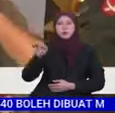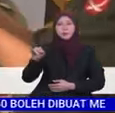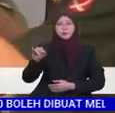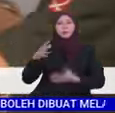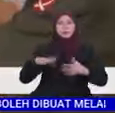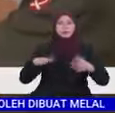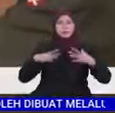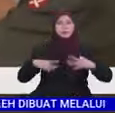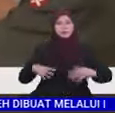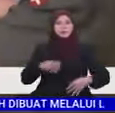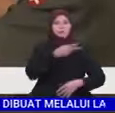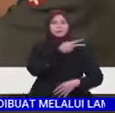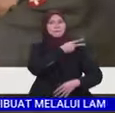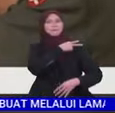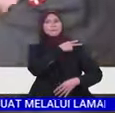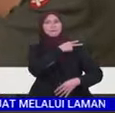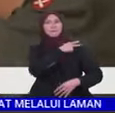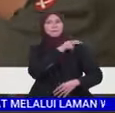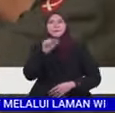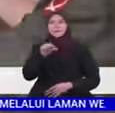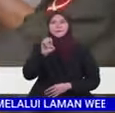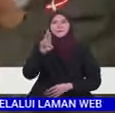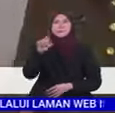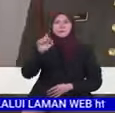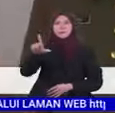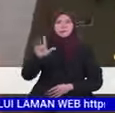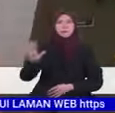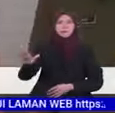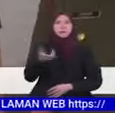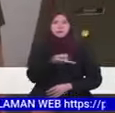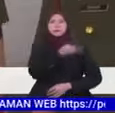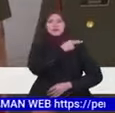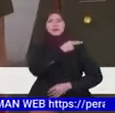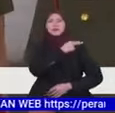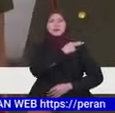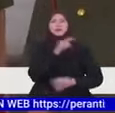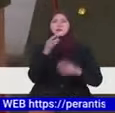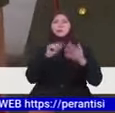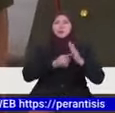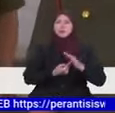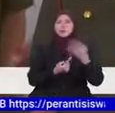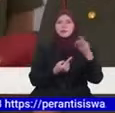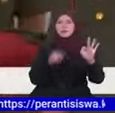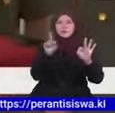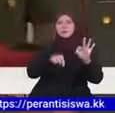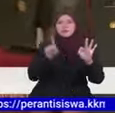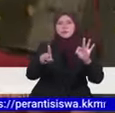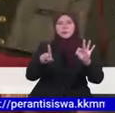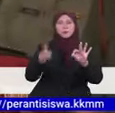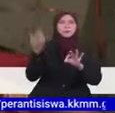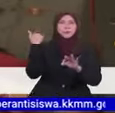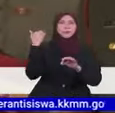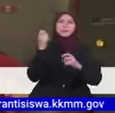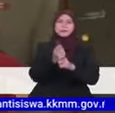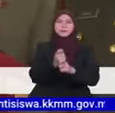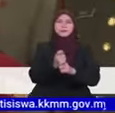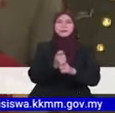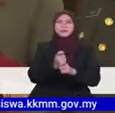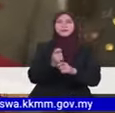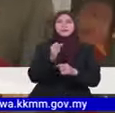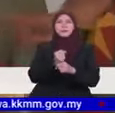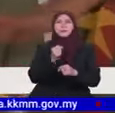dipakaikan pangkat Brigadir Jenderal beliau yang dinaikkan pangkat berkuasa 19 Jan lepas kekal menjawab jawatan